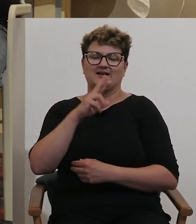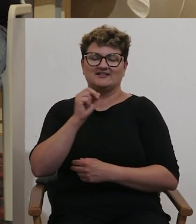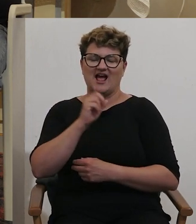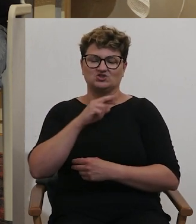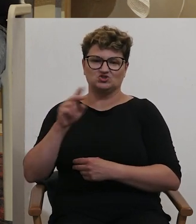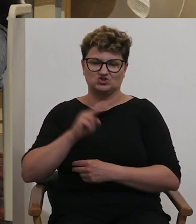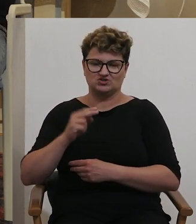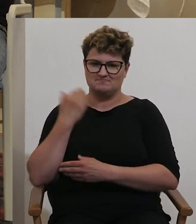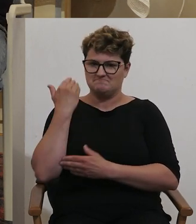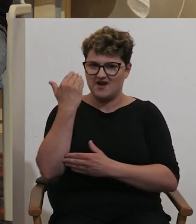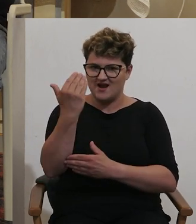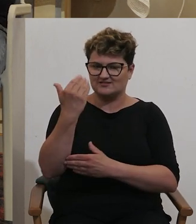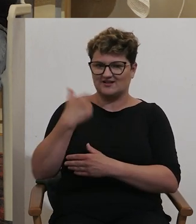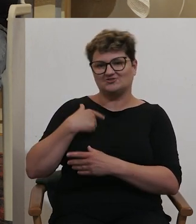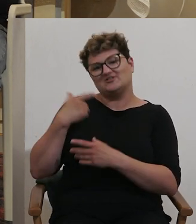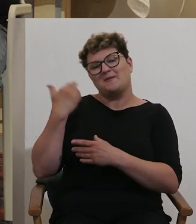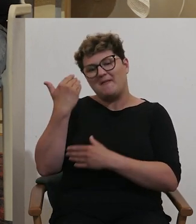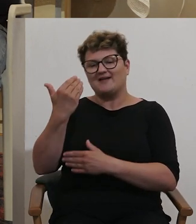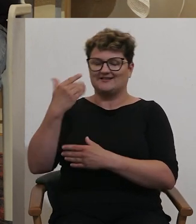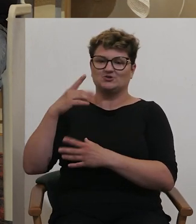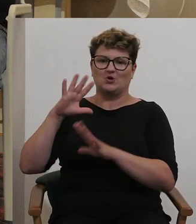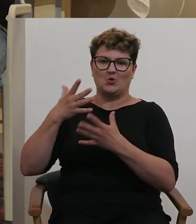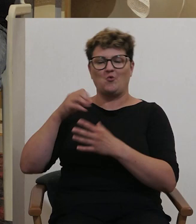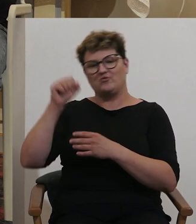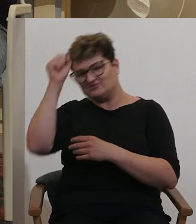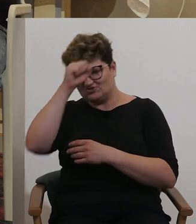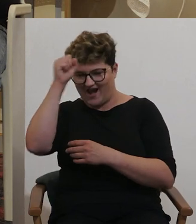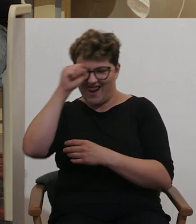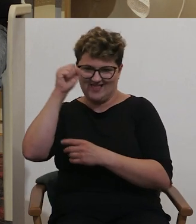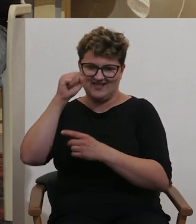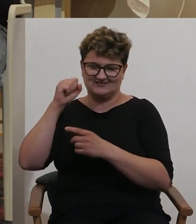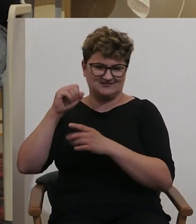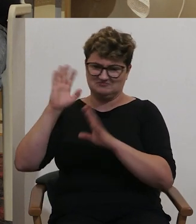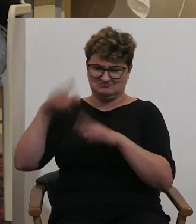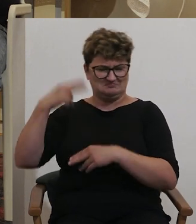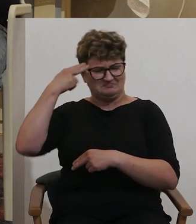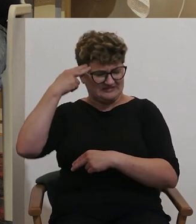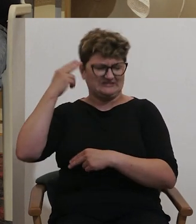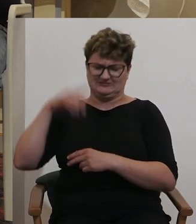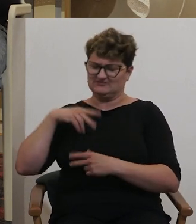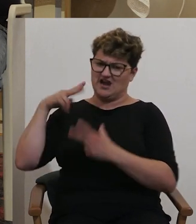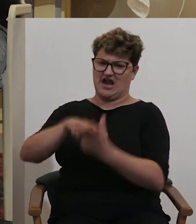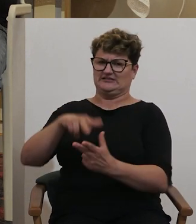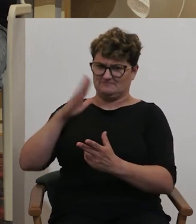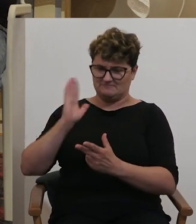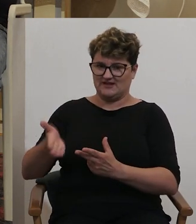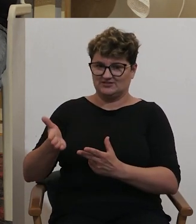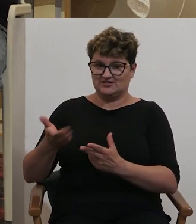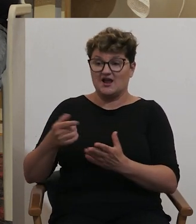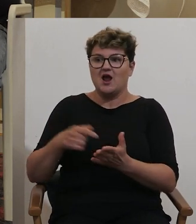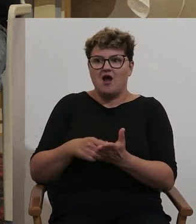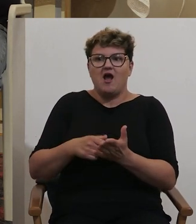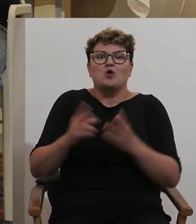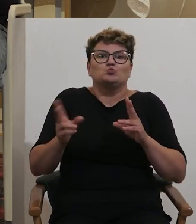szaleńców, którzy skoczą diabłu do gardła. Ale z czego to wynikało? To wcale nie wynikało z